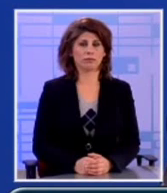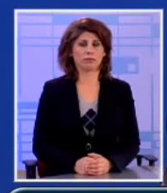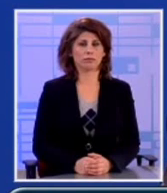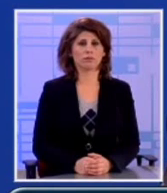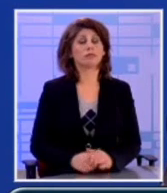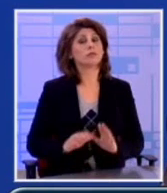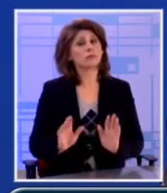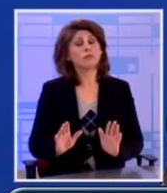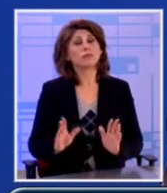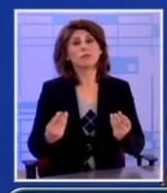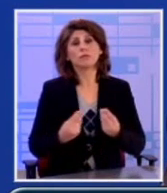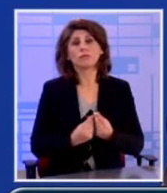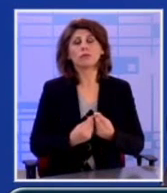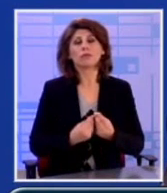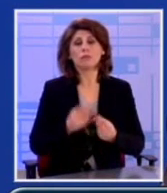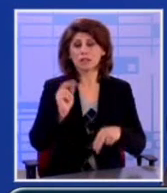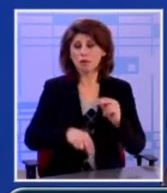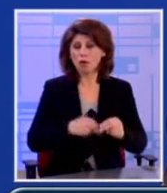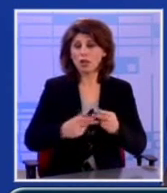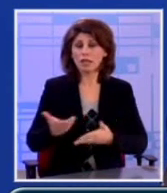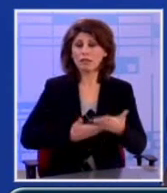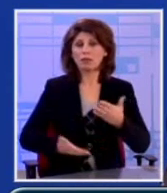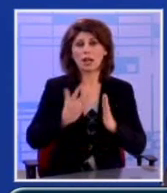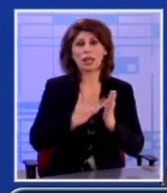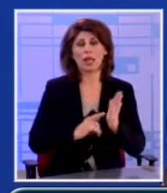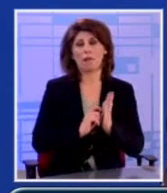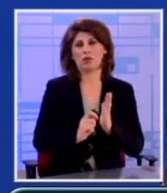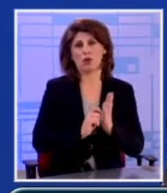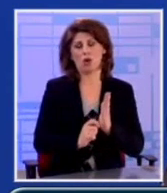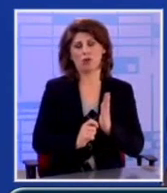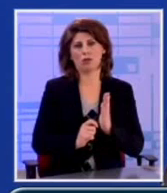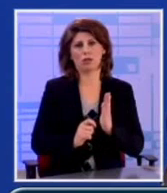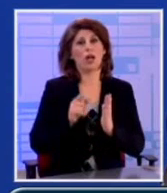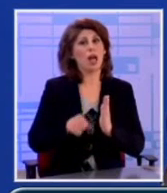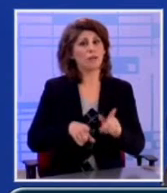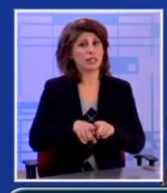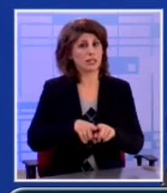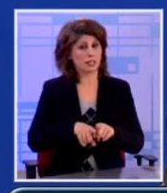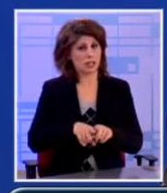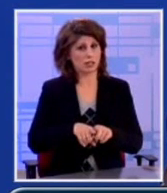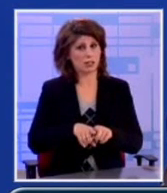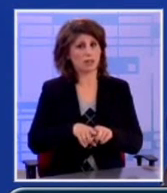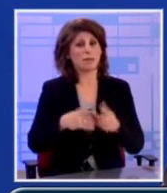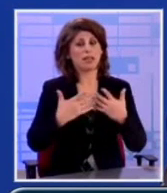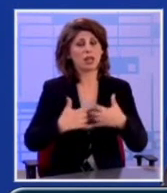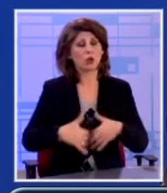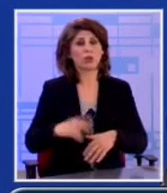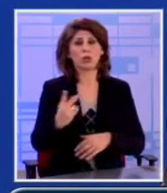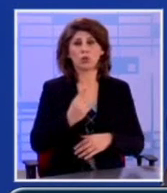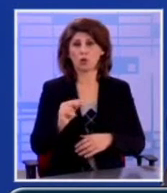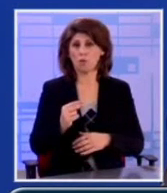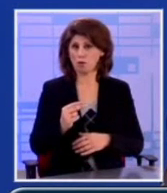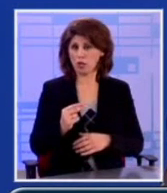προσήκουσα η ψηφοφορία επί ανταλλαγής επιστολών. Αυτά σε σχέση με τη λειτουργία του